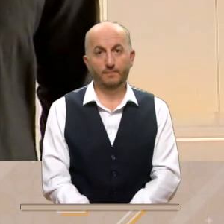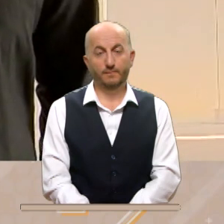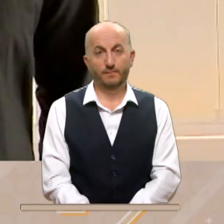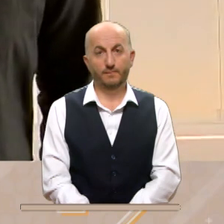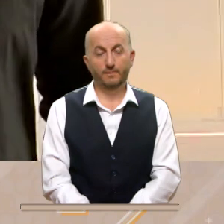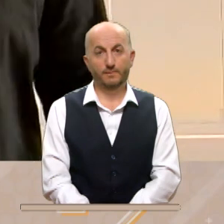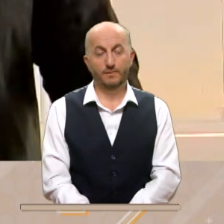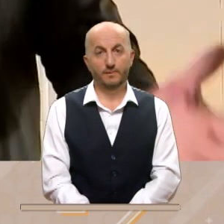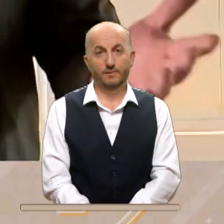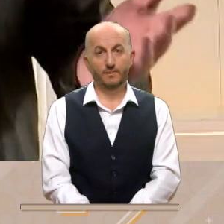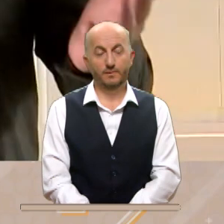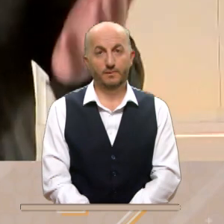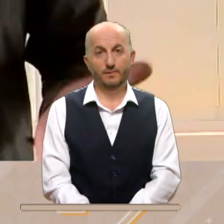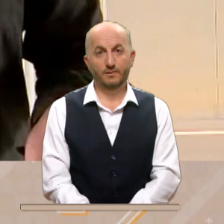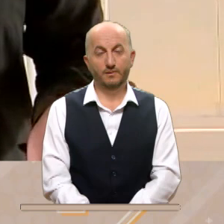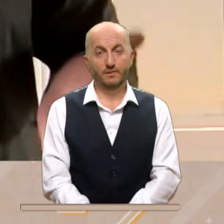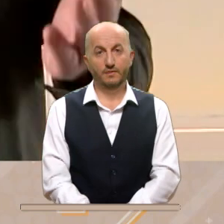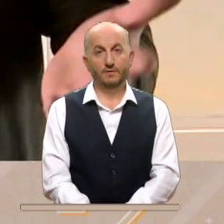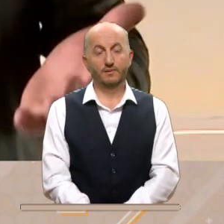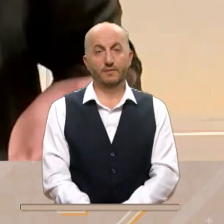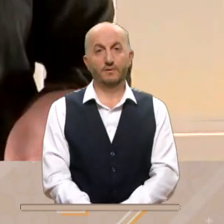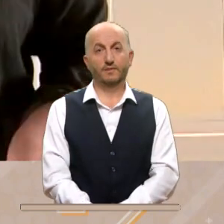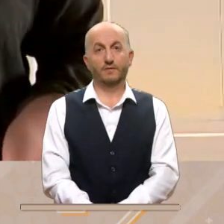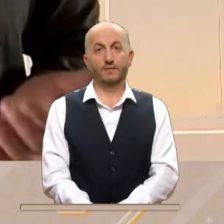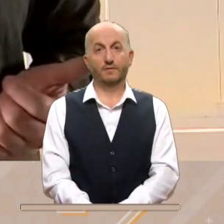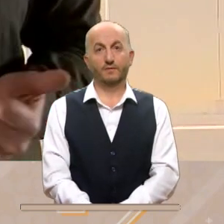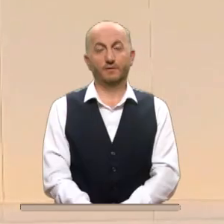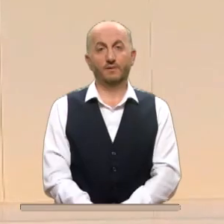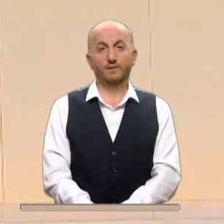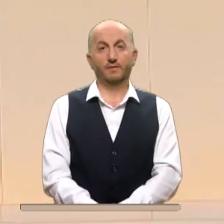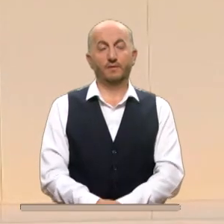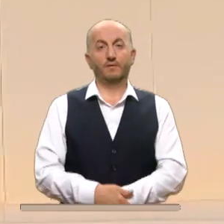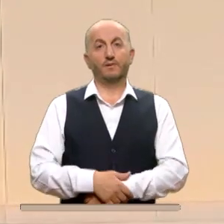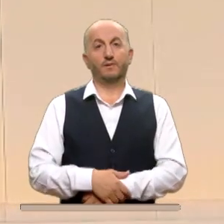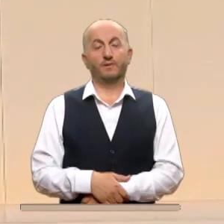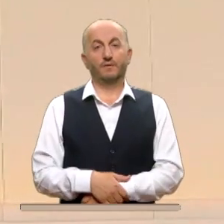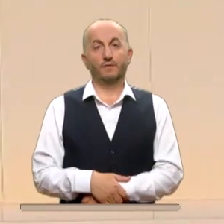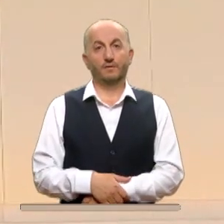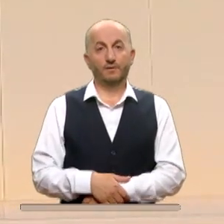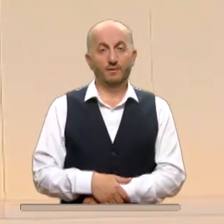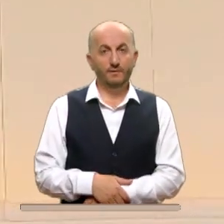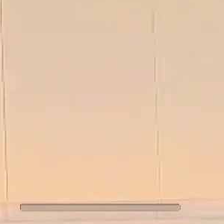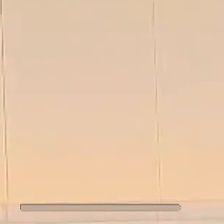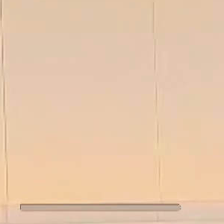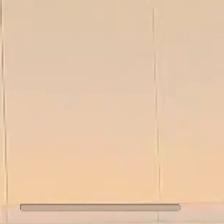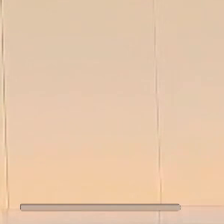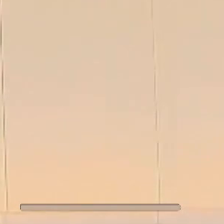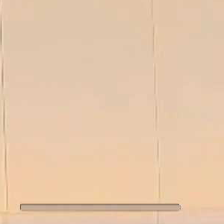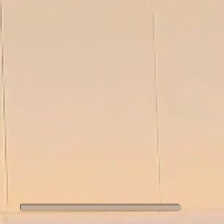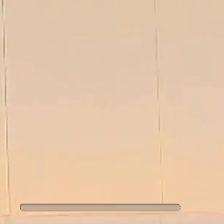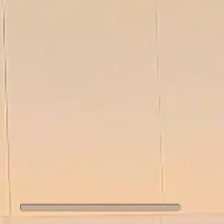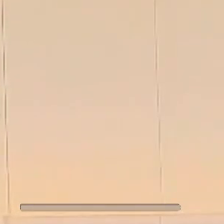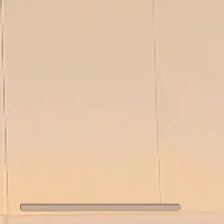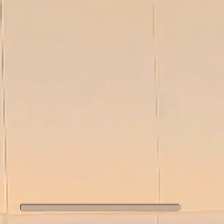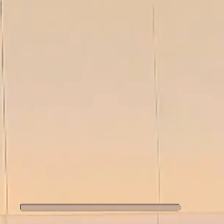Merhabalar Hilal Hanım. Öncelikle misafirimiz 29 Mayıs Üniversitesi Rektörü Mustafa Hocam'a stüdyomuza